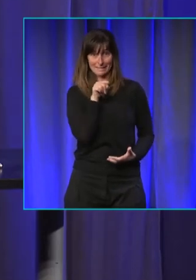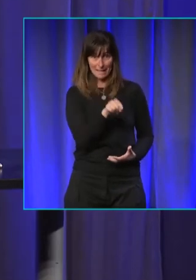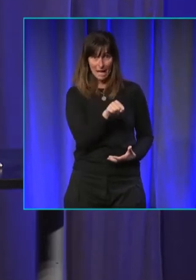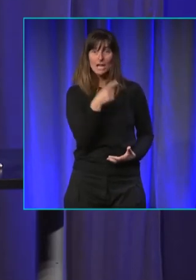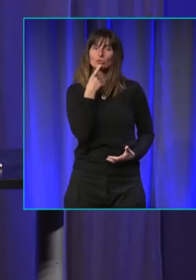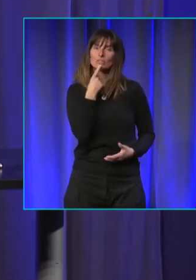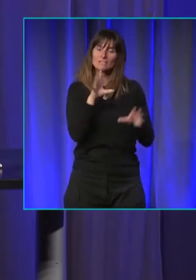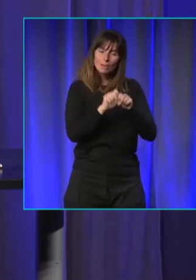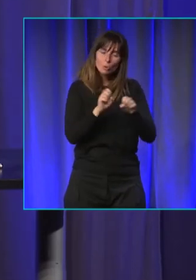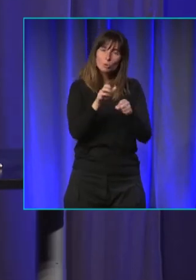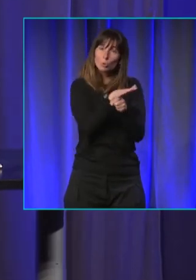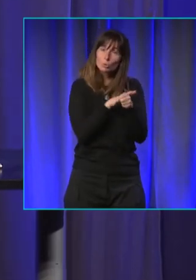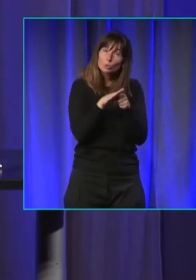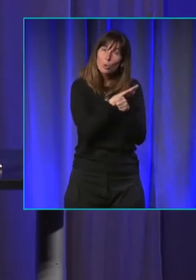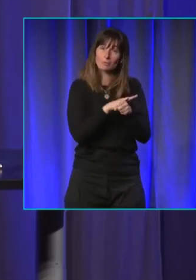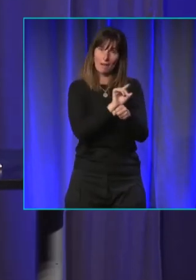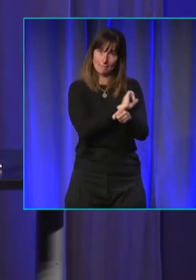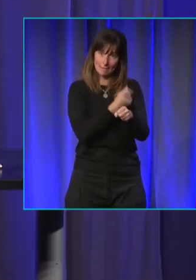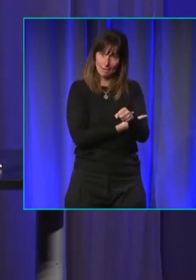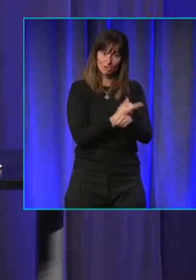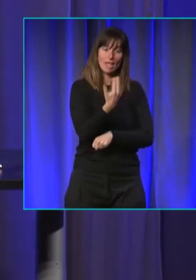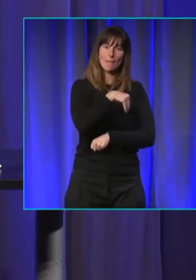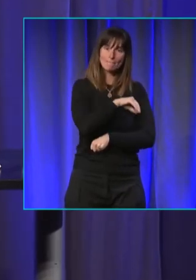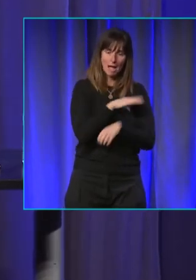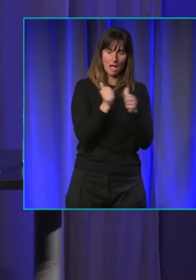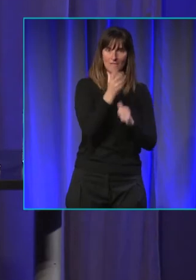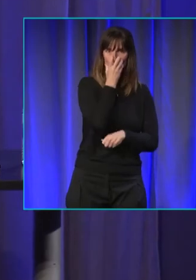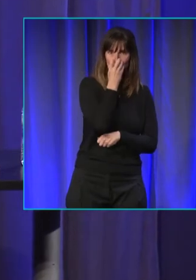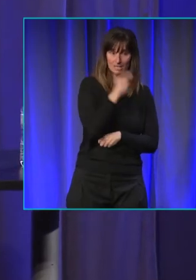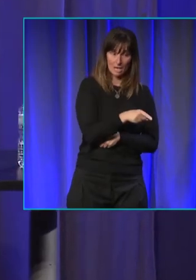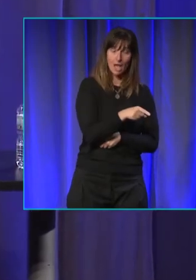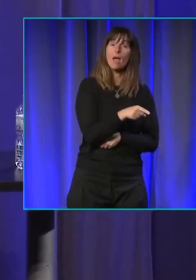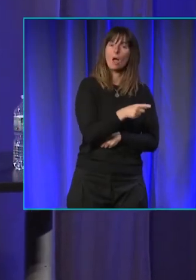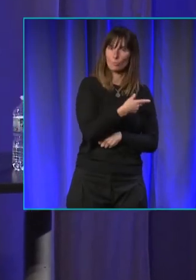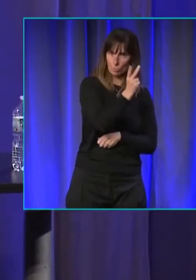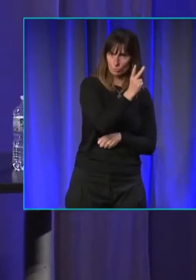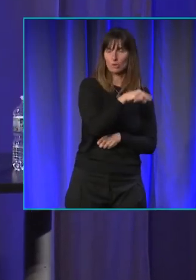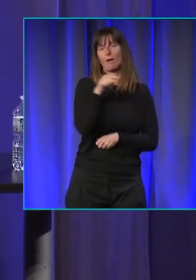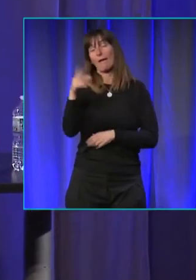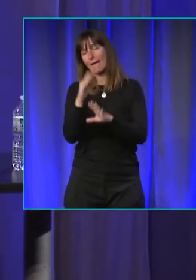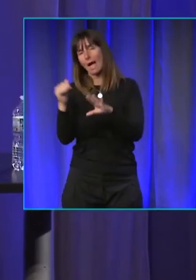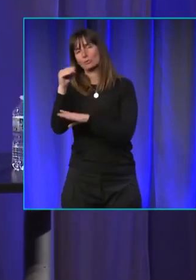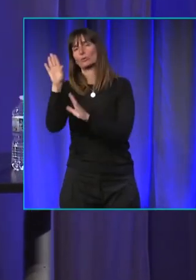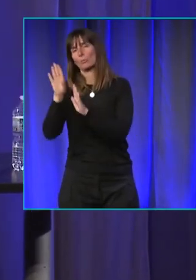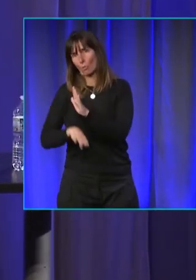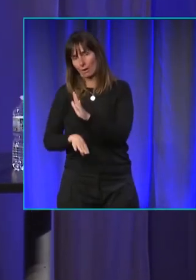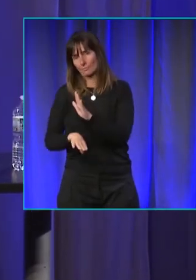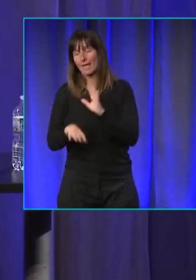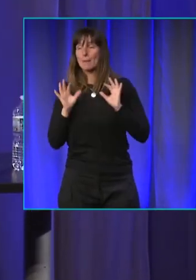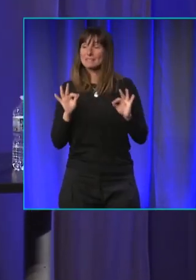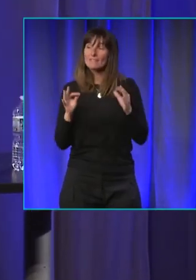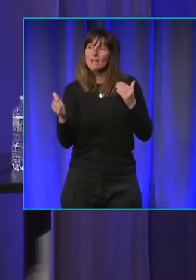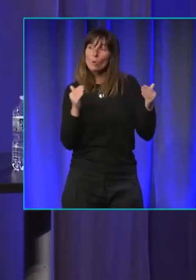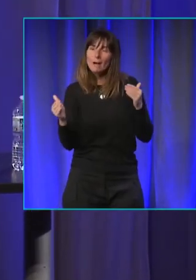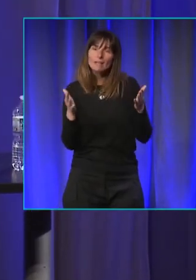totale d'énergie, en fait, cette part relative de la filière aérobie, elle est plus élevée chez les enfants que chez les adultes. C'est en relatif, hein, j'entends